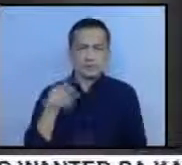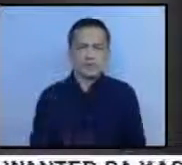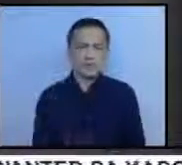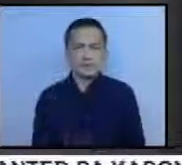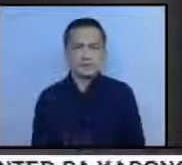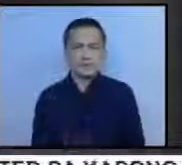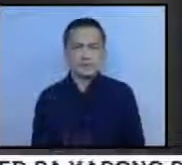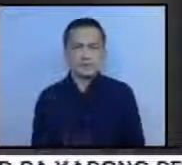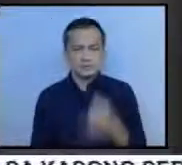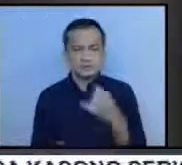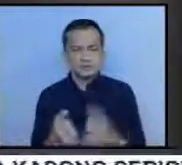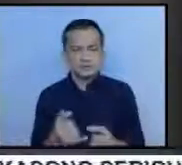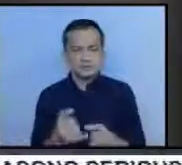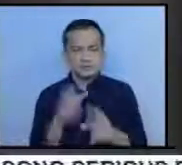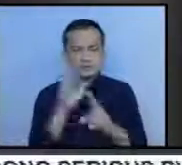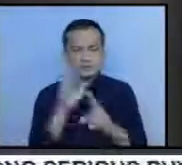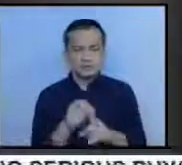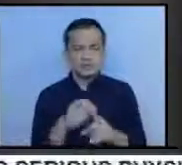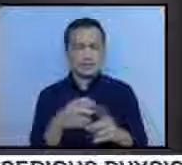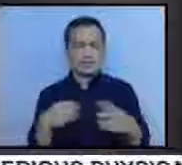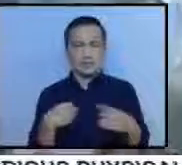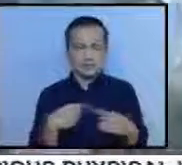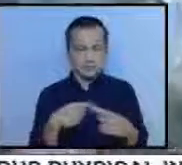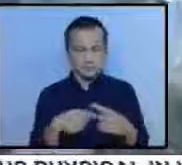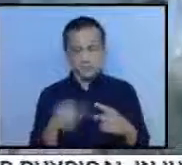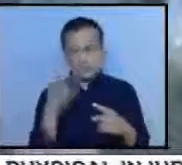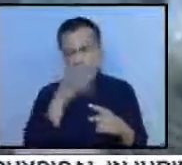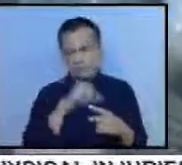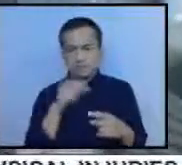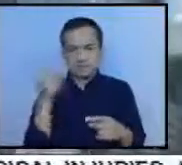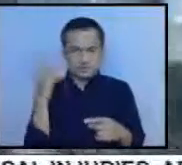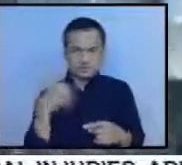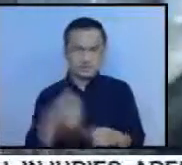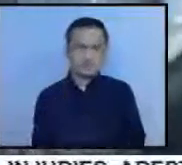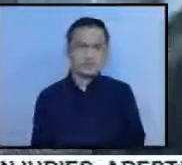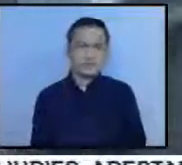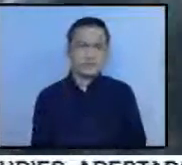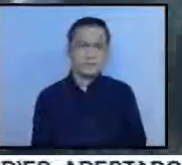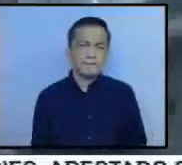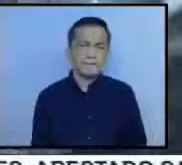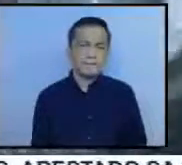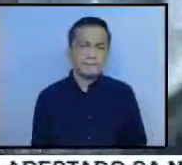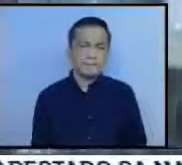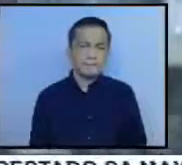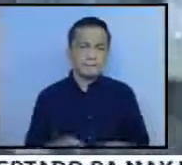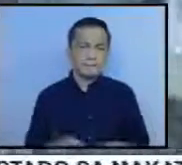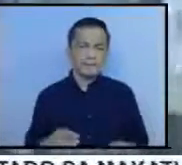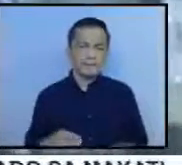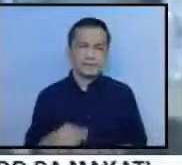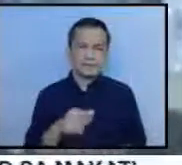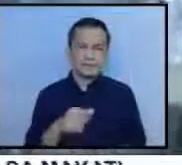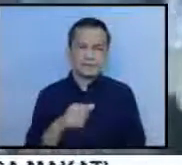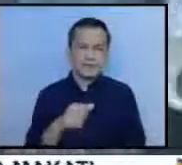nadakip. Umamin ang lalaki na nakainom siya doong araw na iyon, subalit tumanggi siyang magbigay ng ibang detalye.